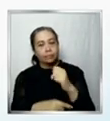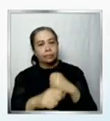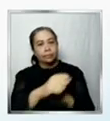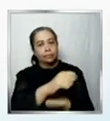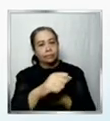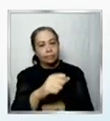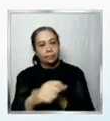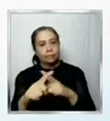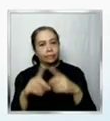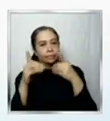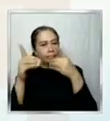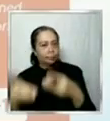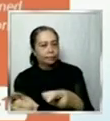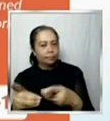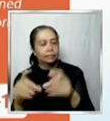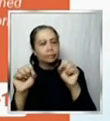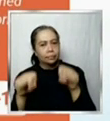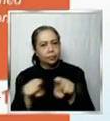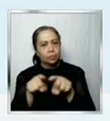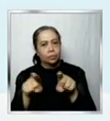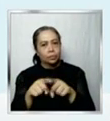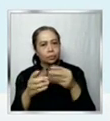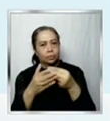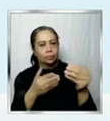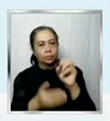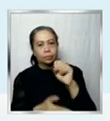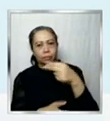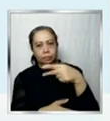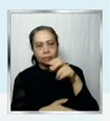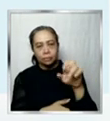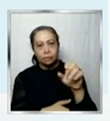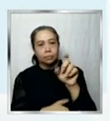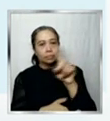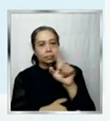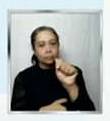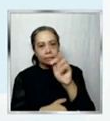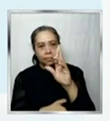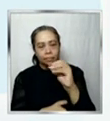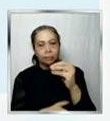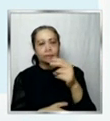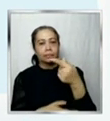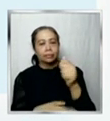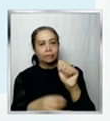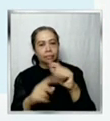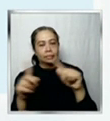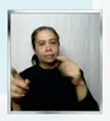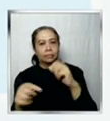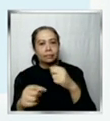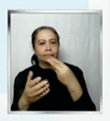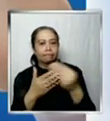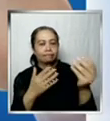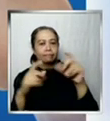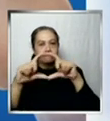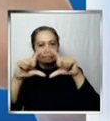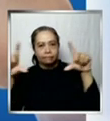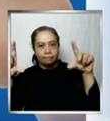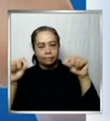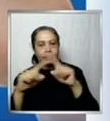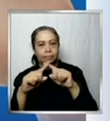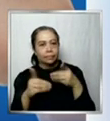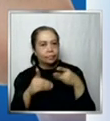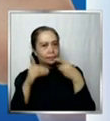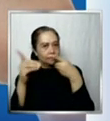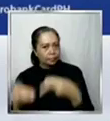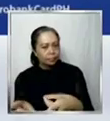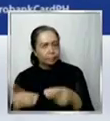gmanetwork.com/kapusofoundation/donate. Maaari ring bumili sa Shopee at Zalora ng mga GMA Kapuso Foundation vouchers para makapag-donate. Pwede